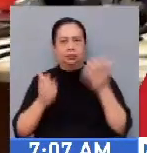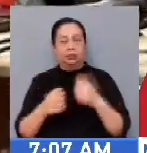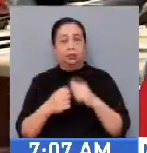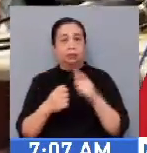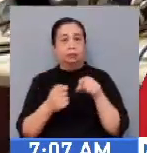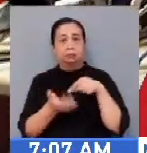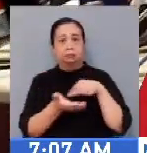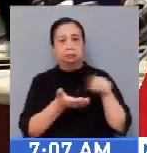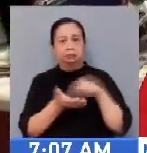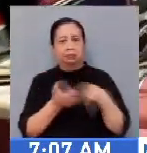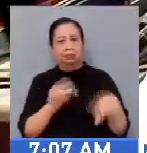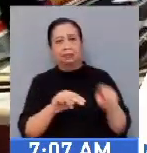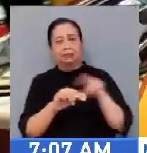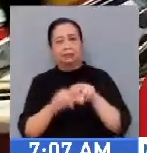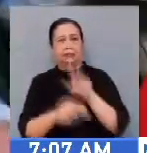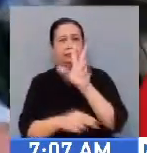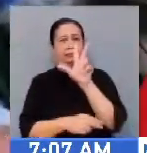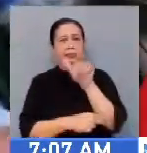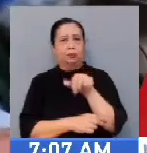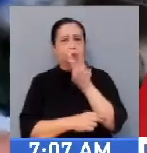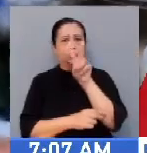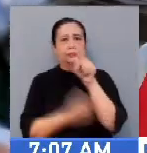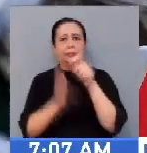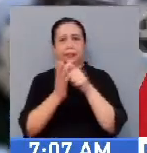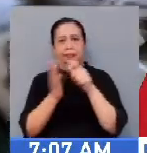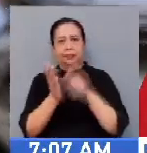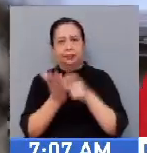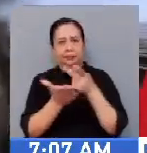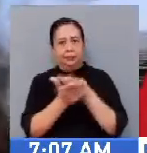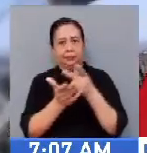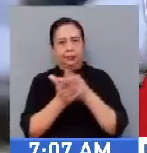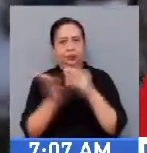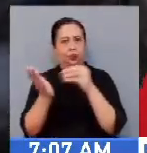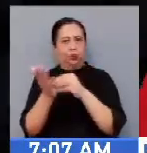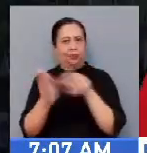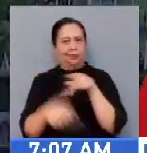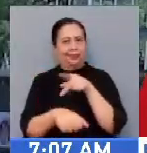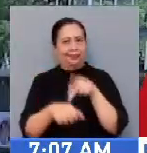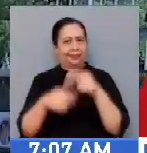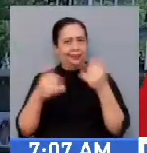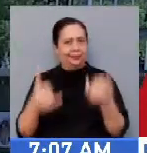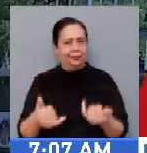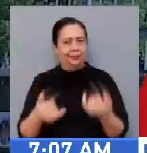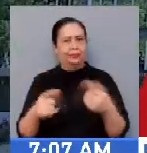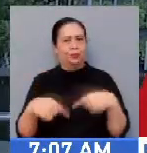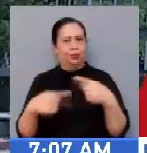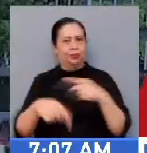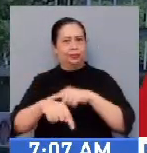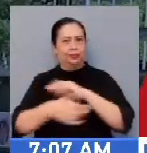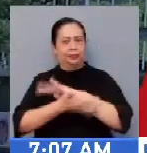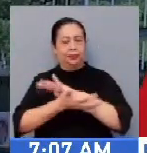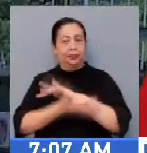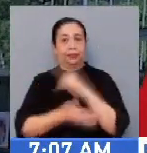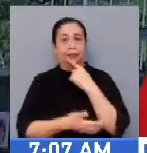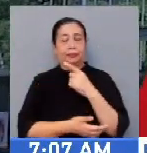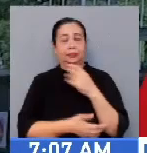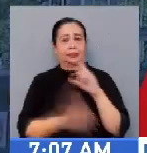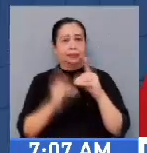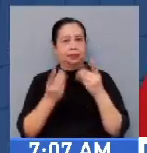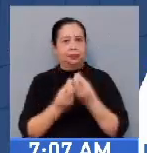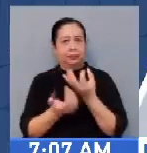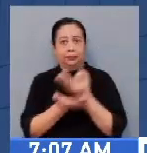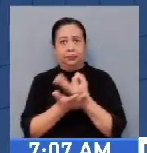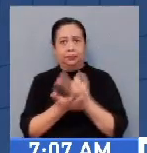karagdagang 3.2 trillion pesos na inutang na bansa ngayong pandemya. Ayon sa Department of Finance, kailangan ng dagdag